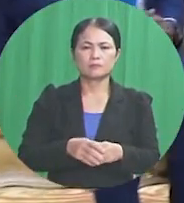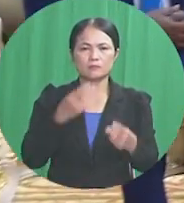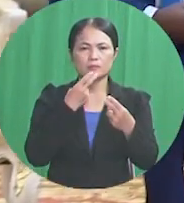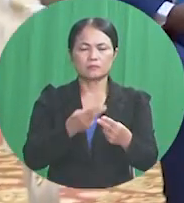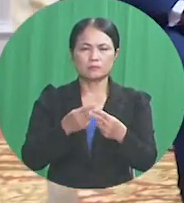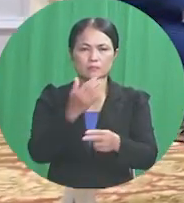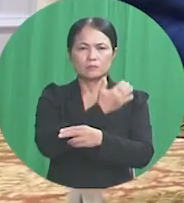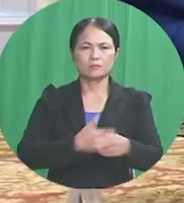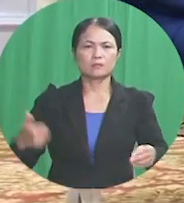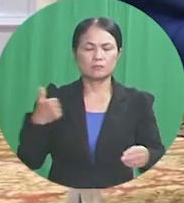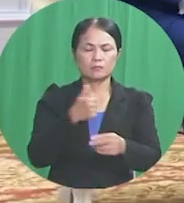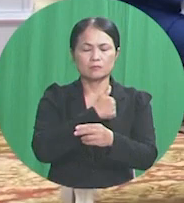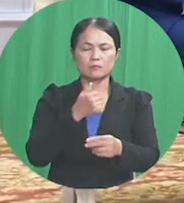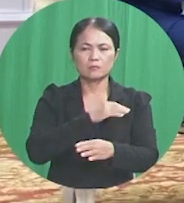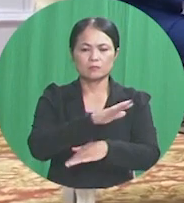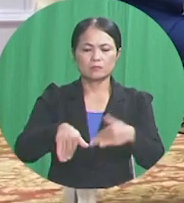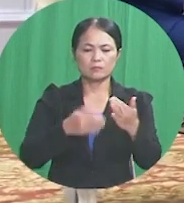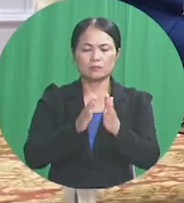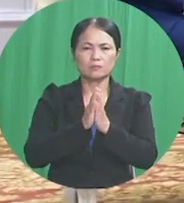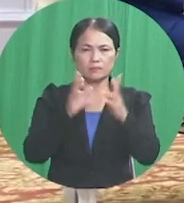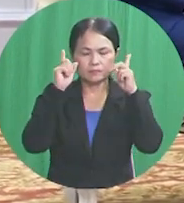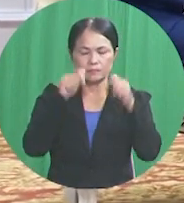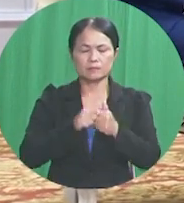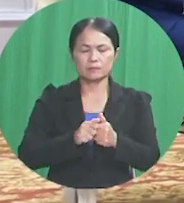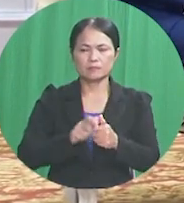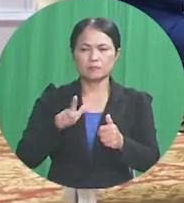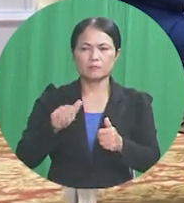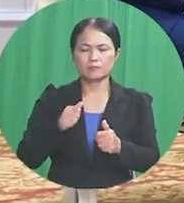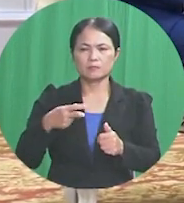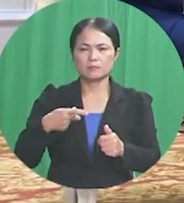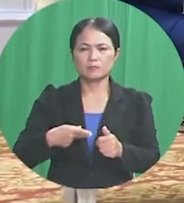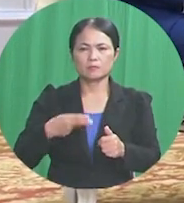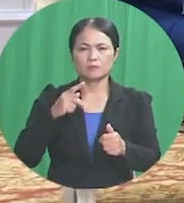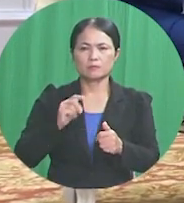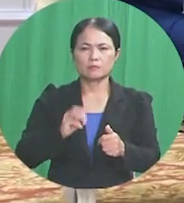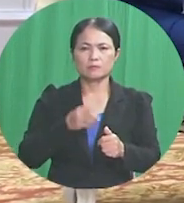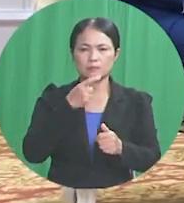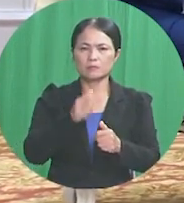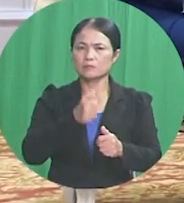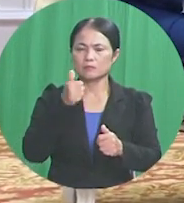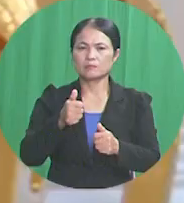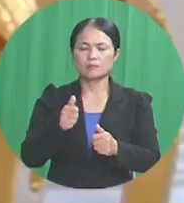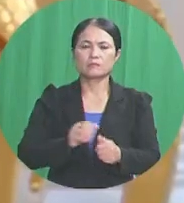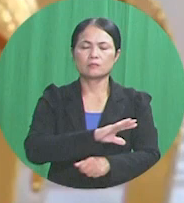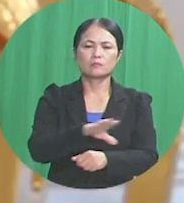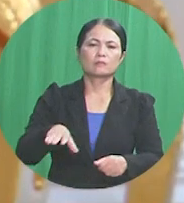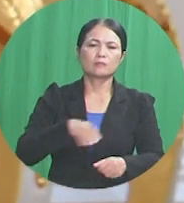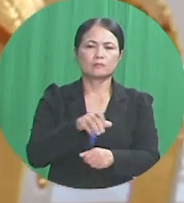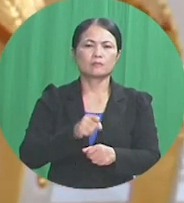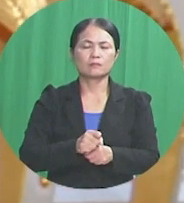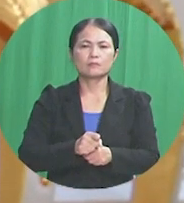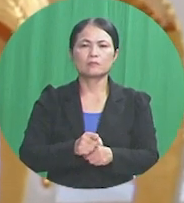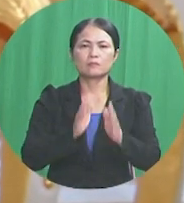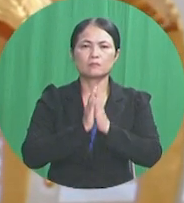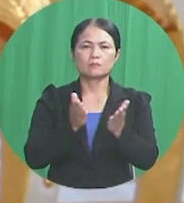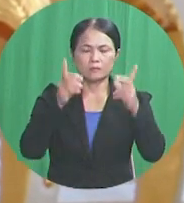ายตอบสำหรับเดจจูบานทลายอมนกุลไอจอดอมอับดุลลาสหิตจมพูกาเลิกล้างดอลอออมปีกัมพูชีหายบานส